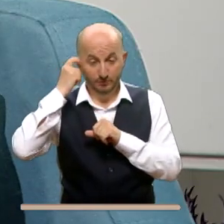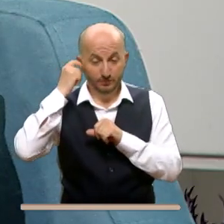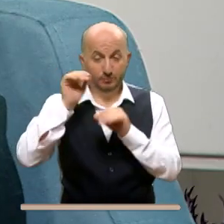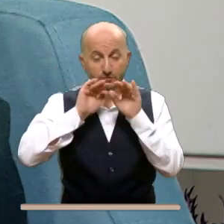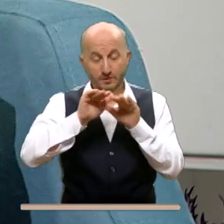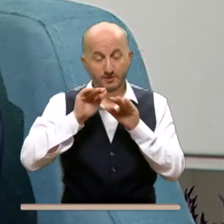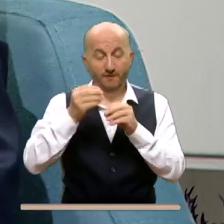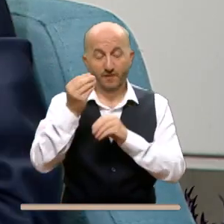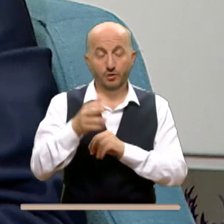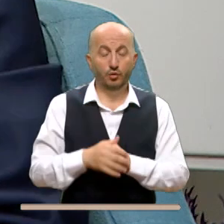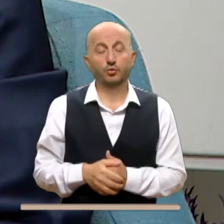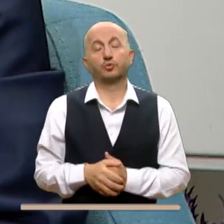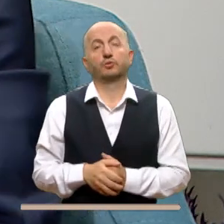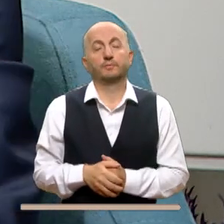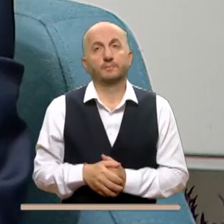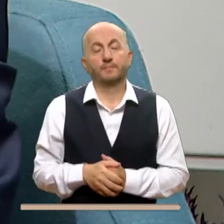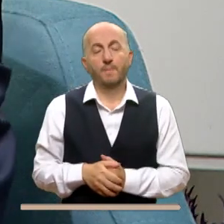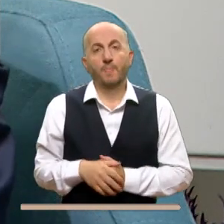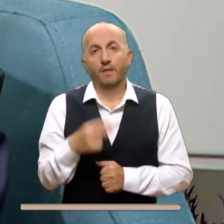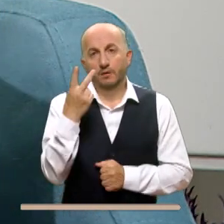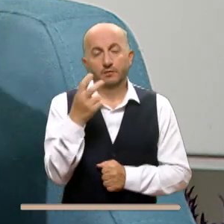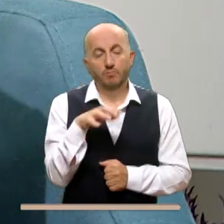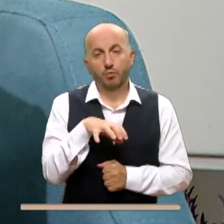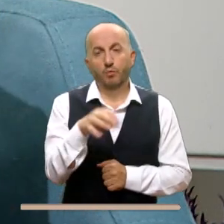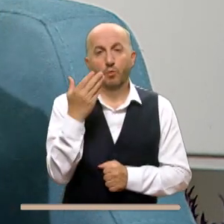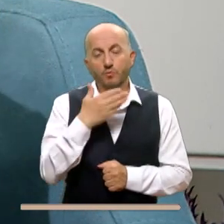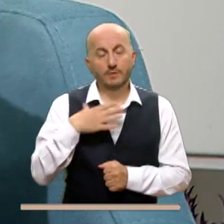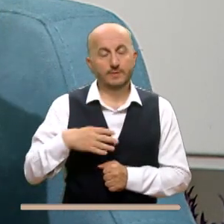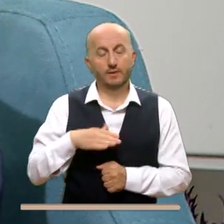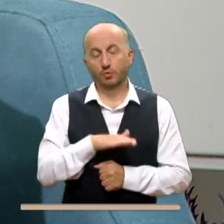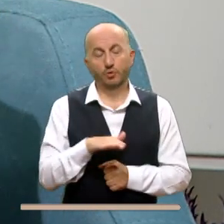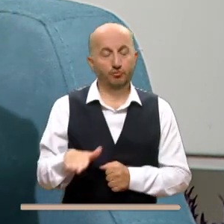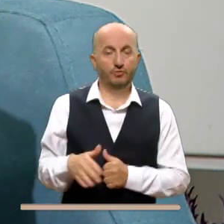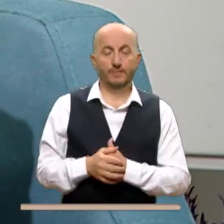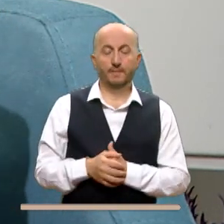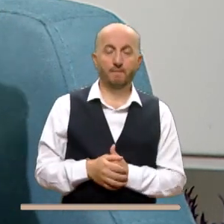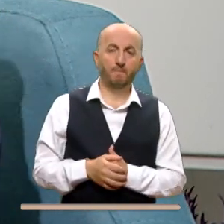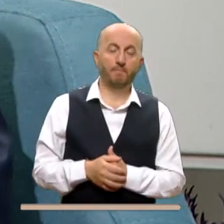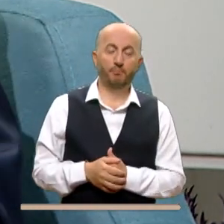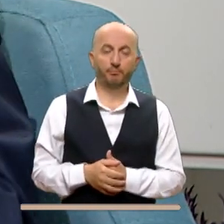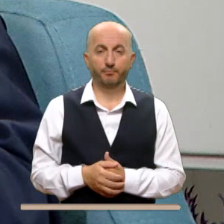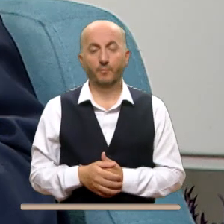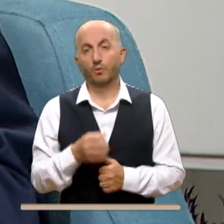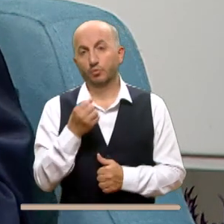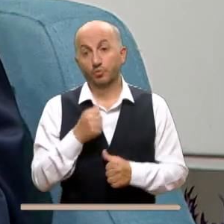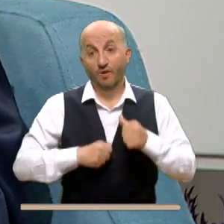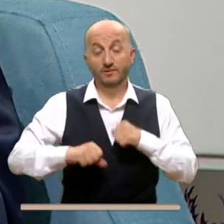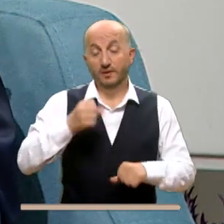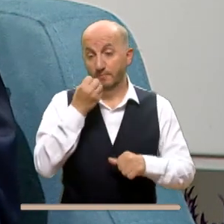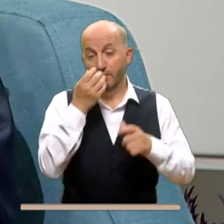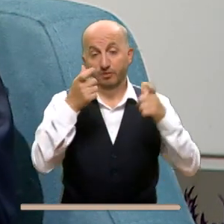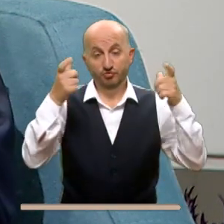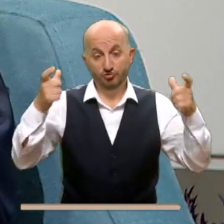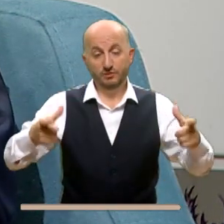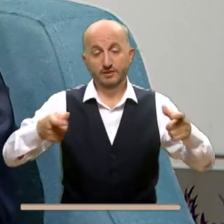destekliyoruz. Burada bir diğer unsur bizim yerleşkemiz içinde ve öğrencilerimizin eğitim